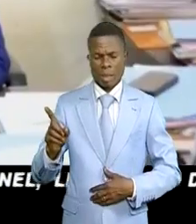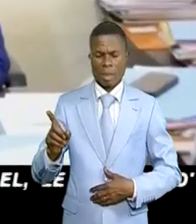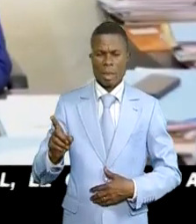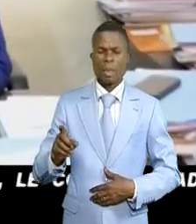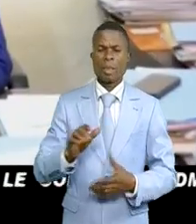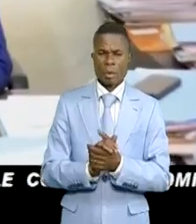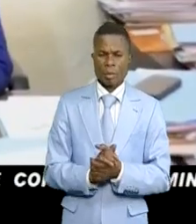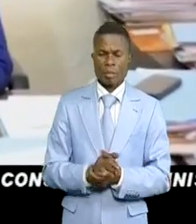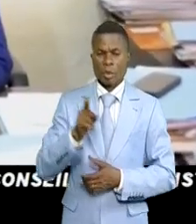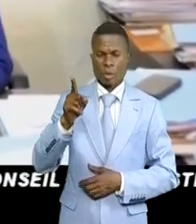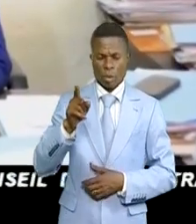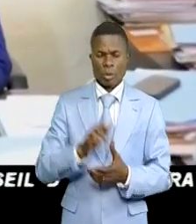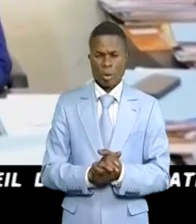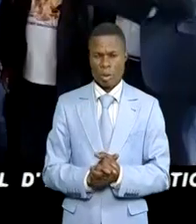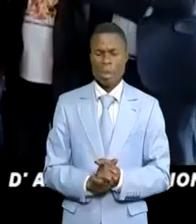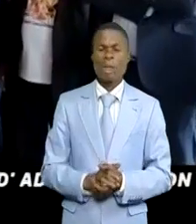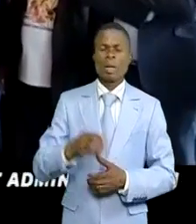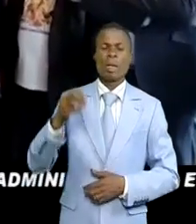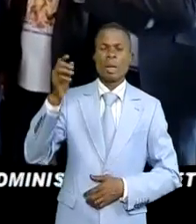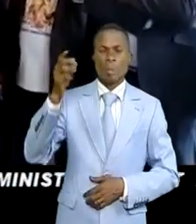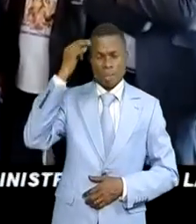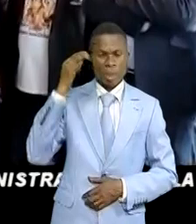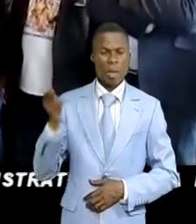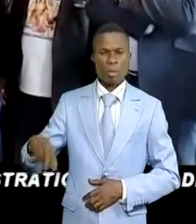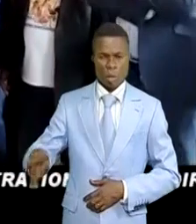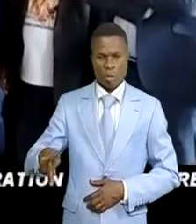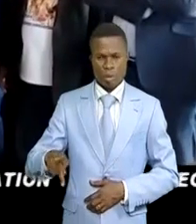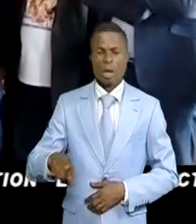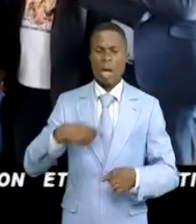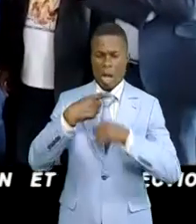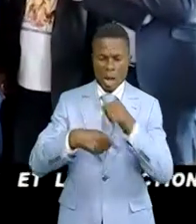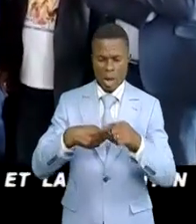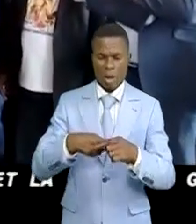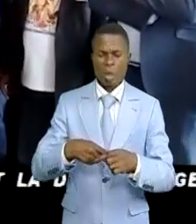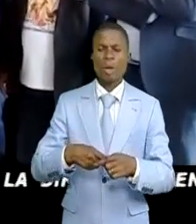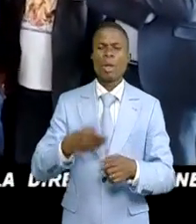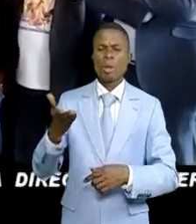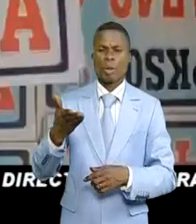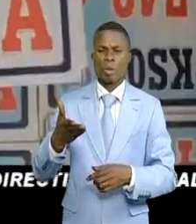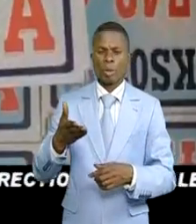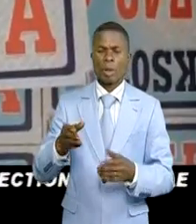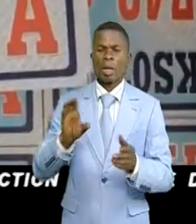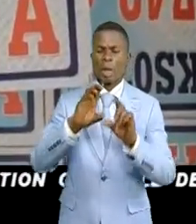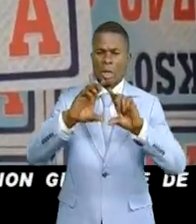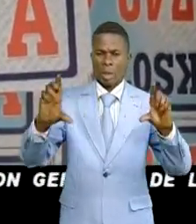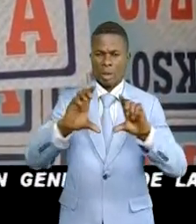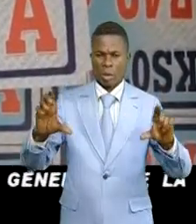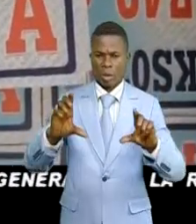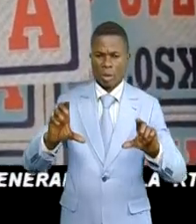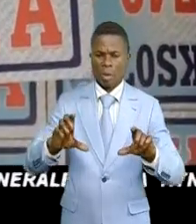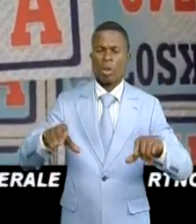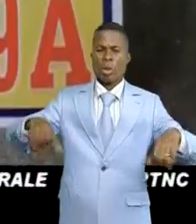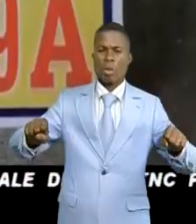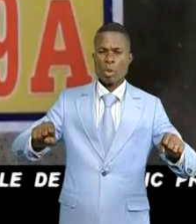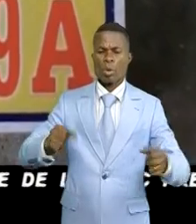Faisant d'une pierre deux coups, Hubert Ngulan-Joko a lancé le même jour sur le marché le plaque d'immatriculation des engins